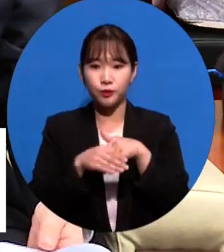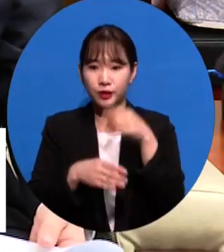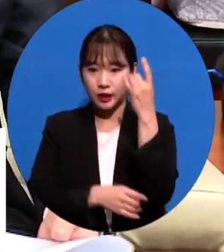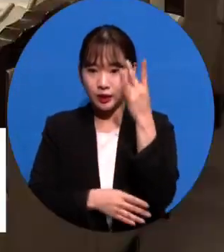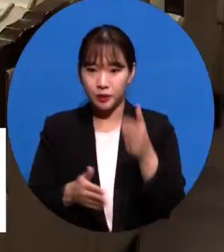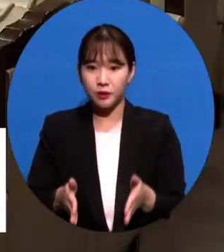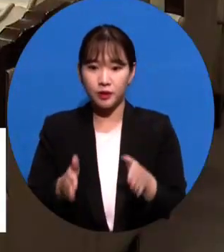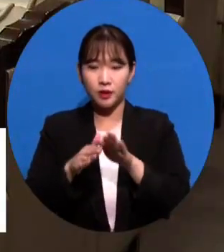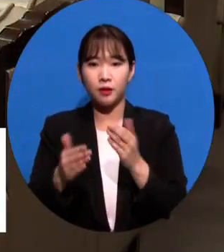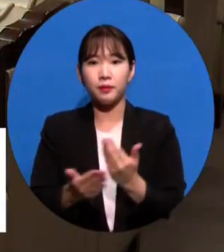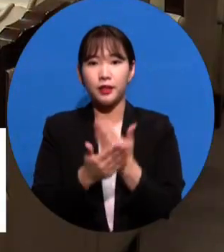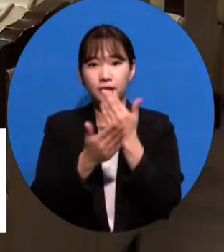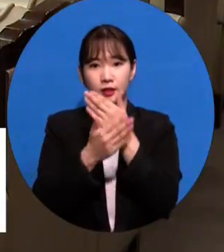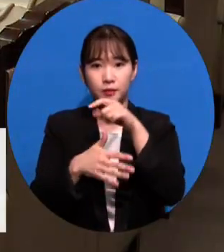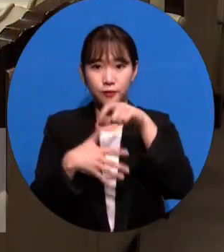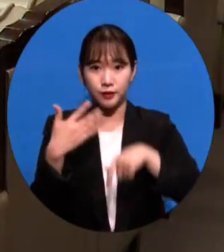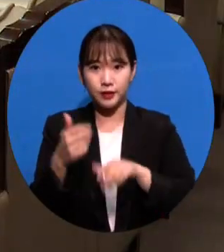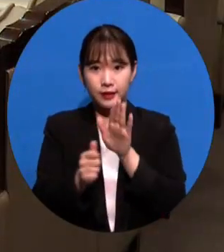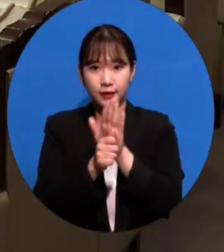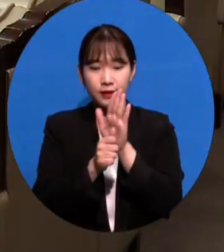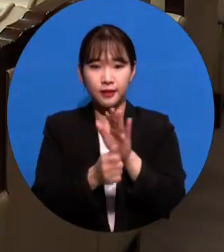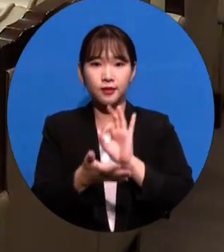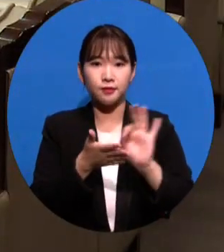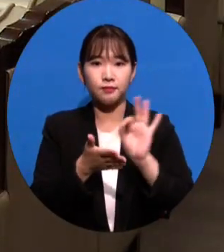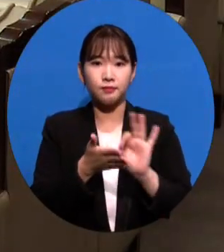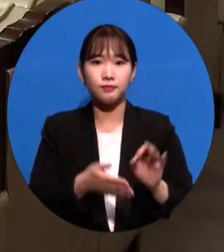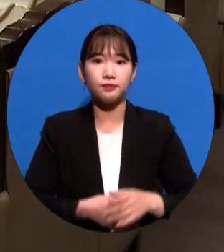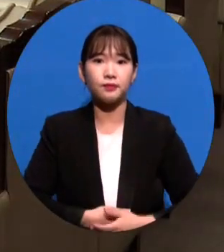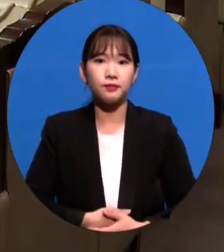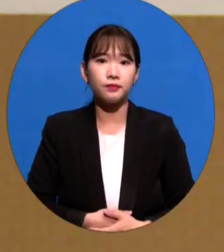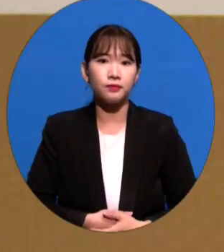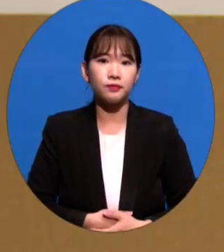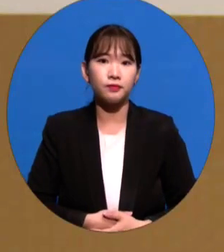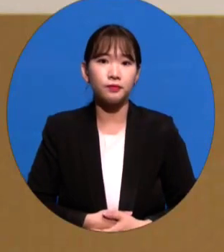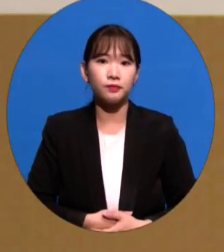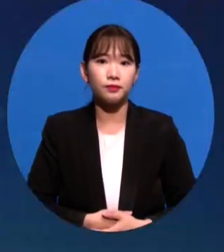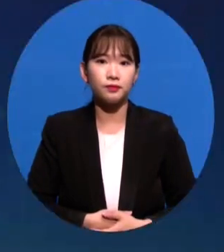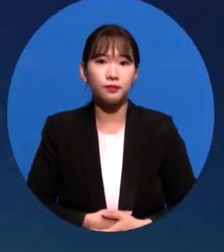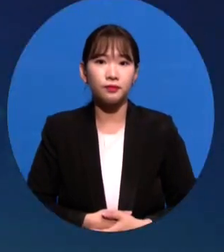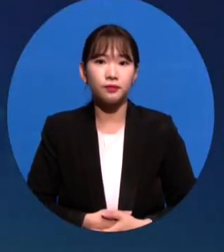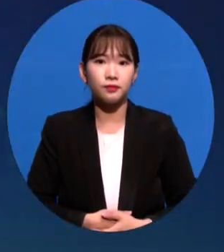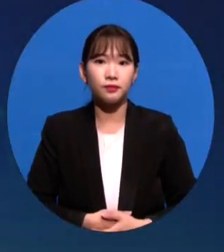문화기반시설 활성화 프로그램 지원 등에 사용하기로 했습니다.